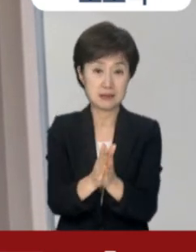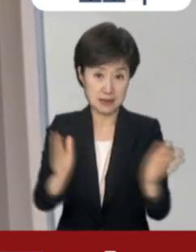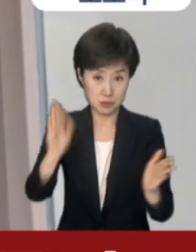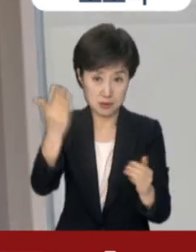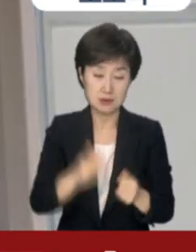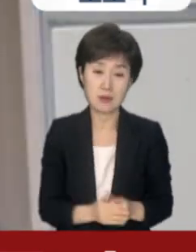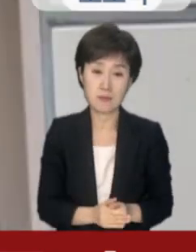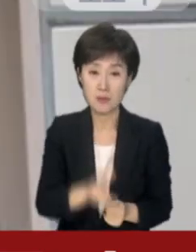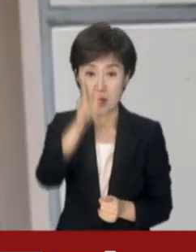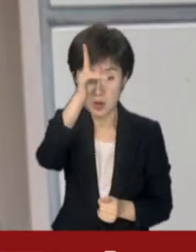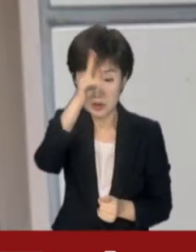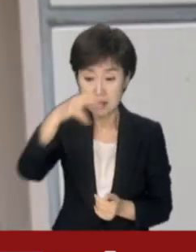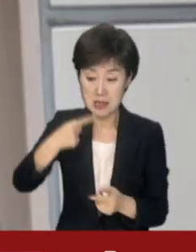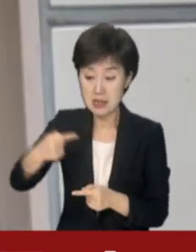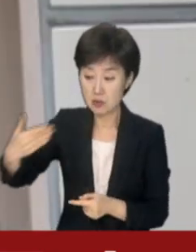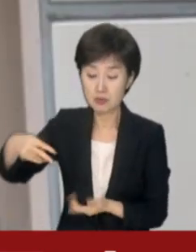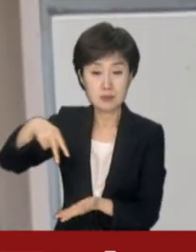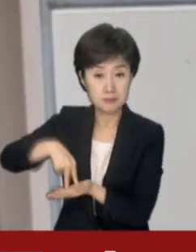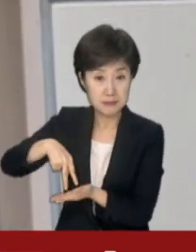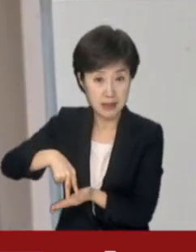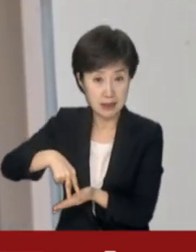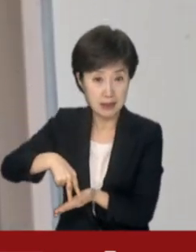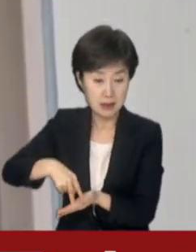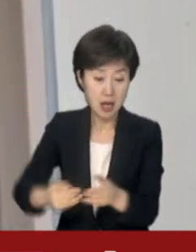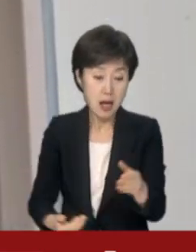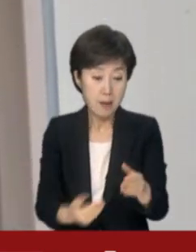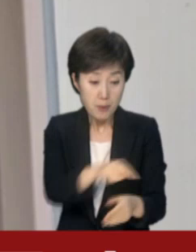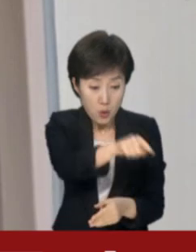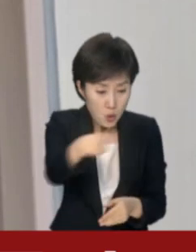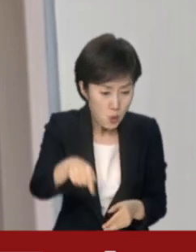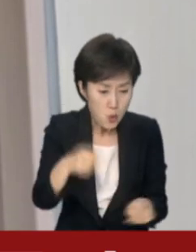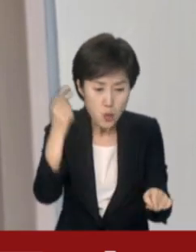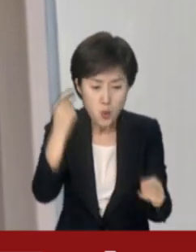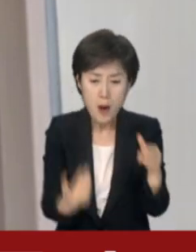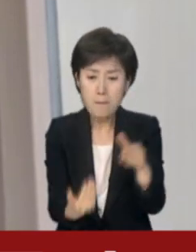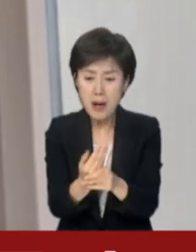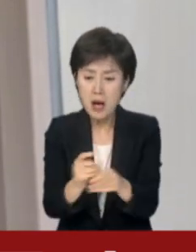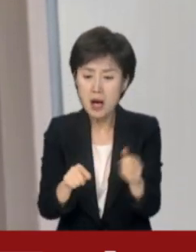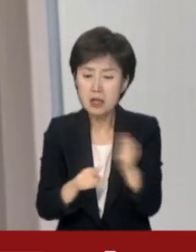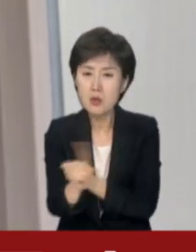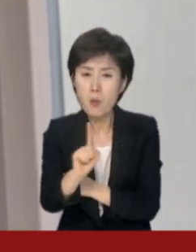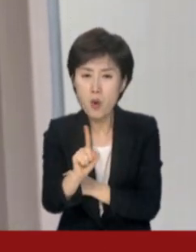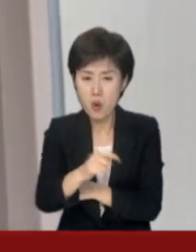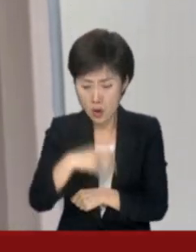상태입니다. 경찰과 소방당국은 공사 측 관계자 등을 상대로